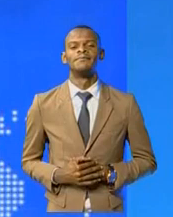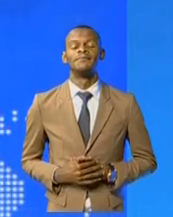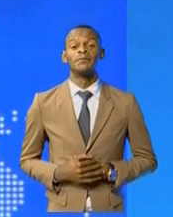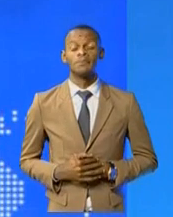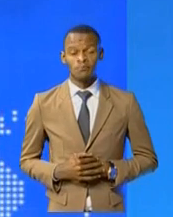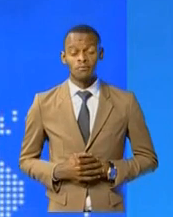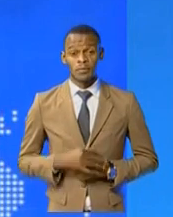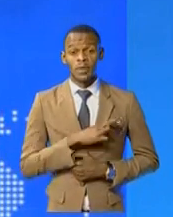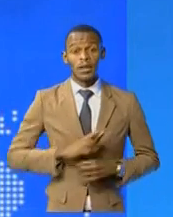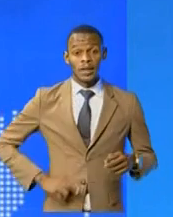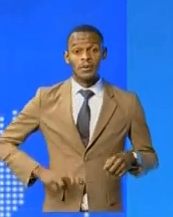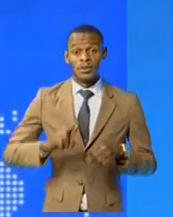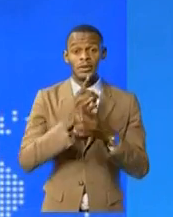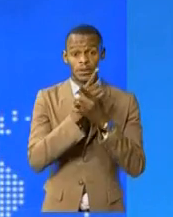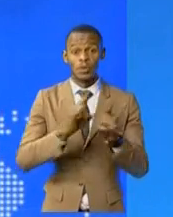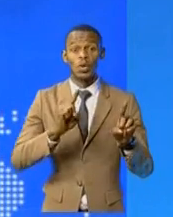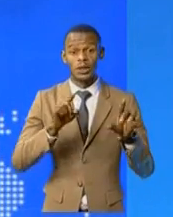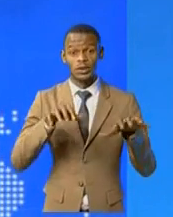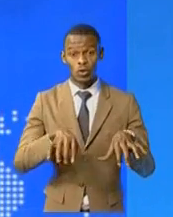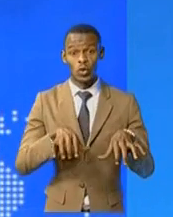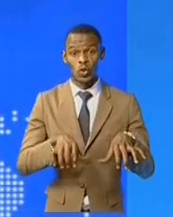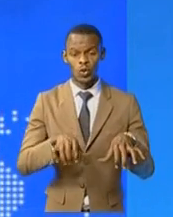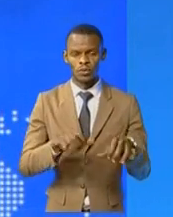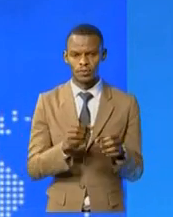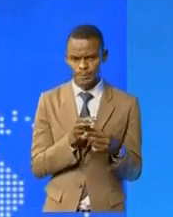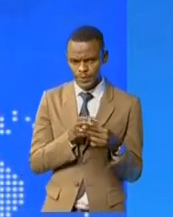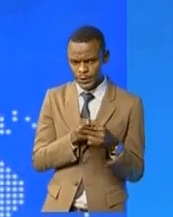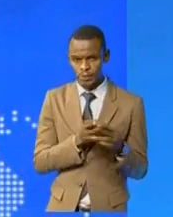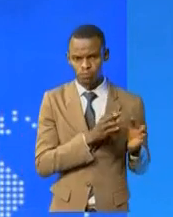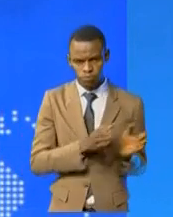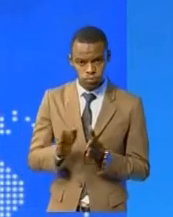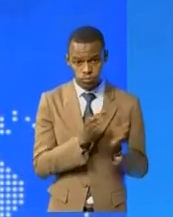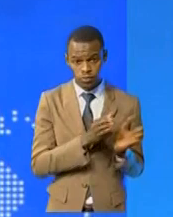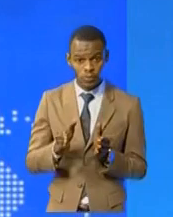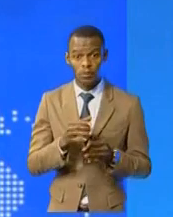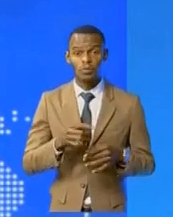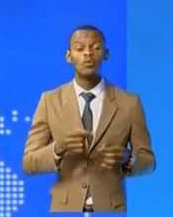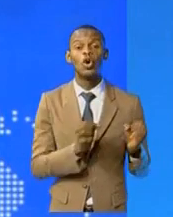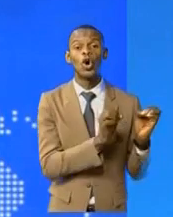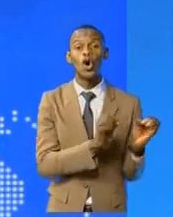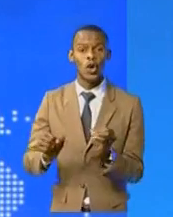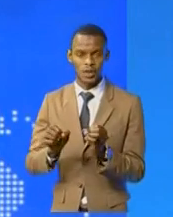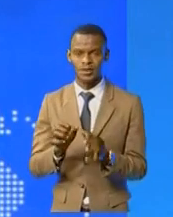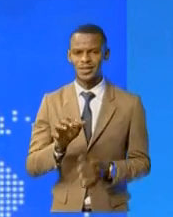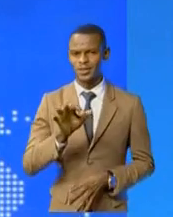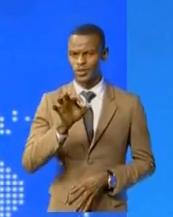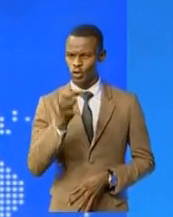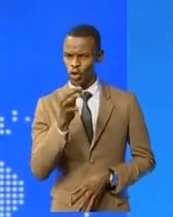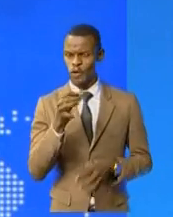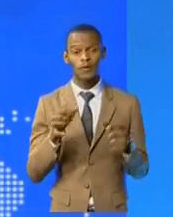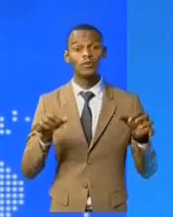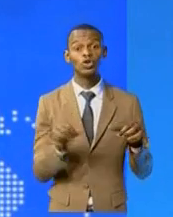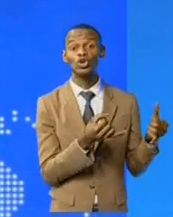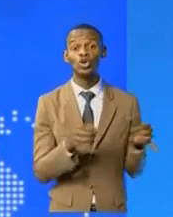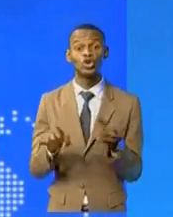La République démocratique du Congo se prépare à recevoir le 9e jeu de la francophonie qui se tiendront ici à Kinshasa, la capitale.